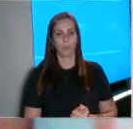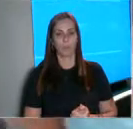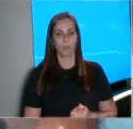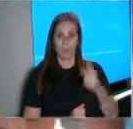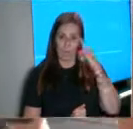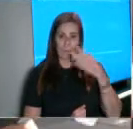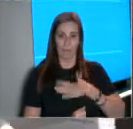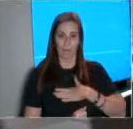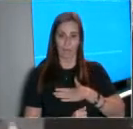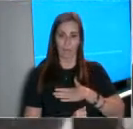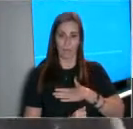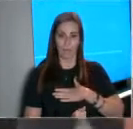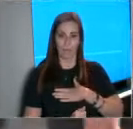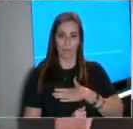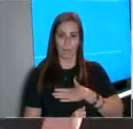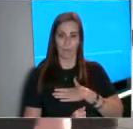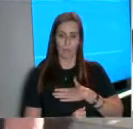לדעתי?